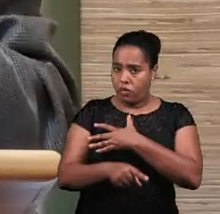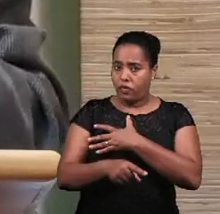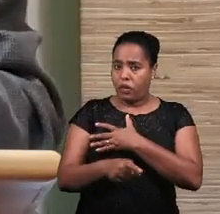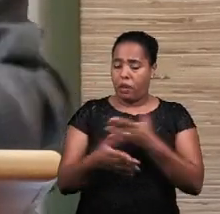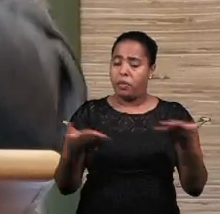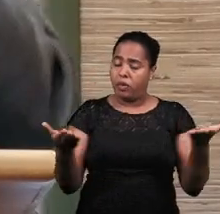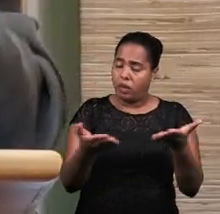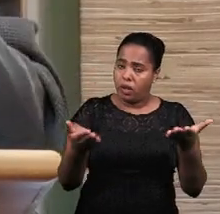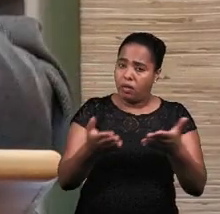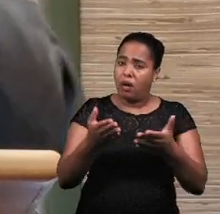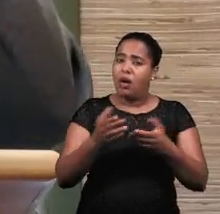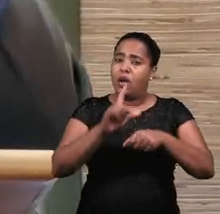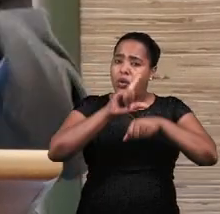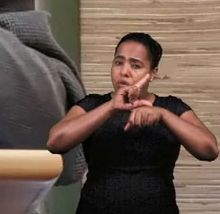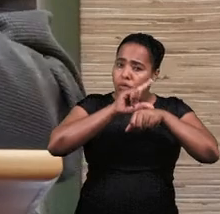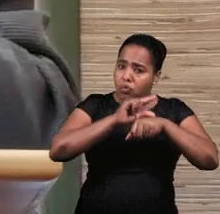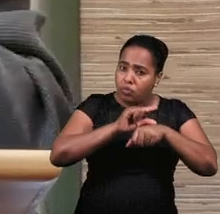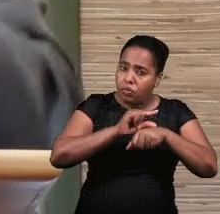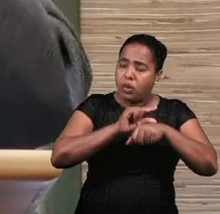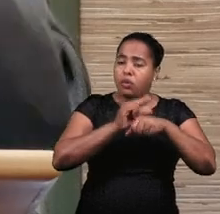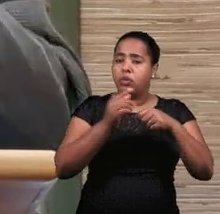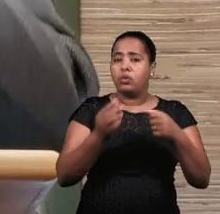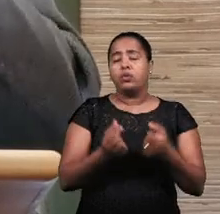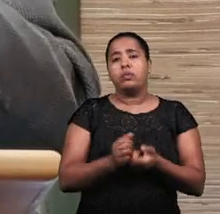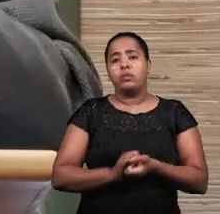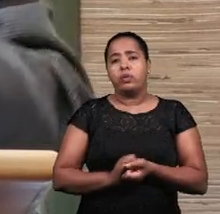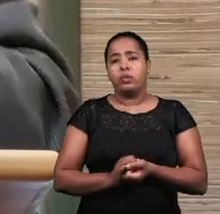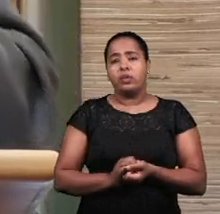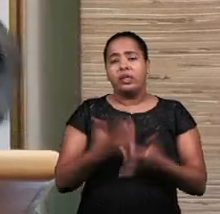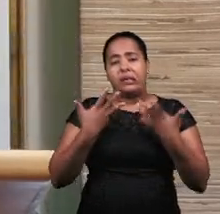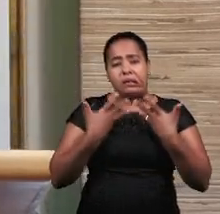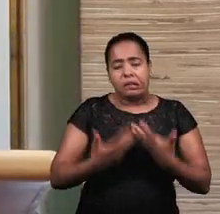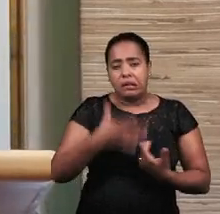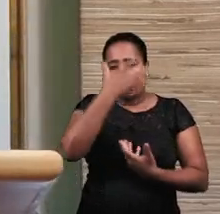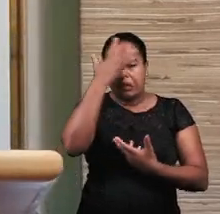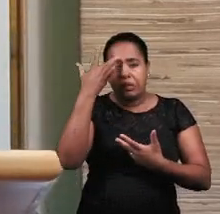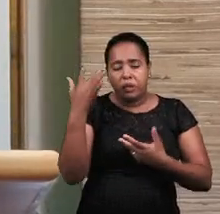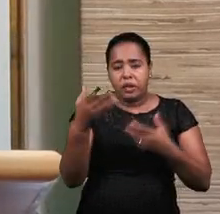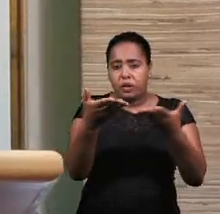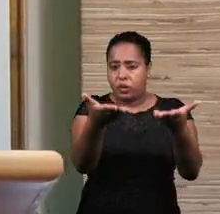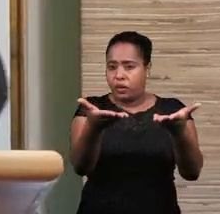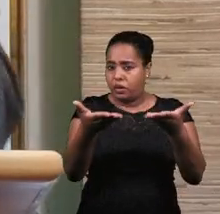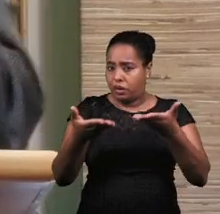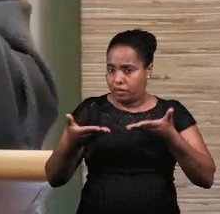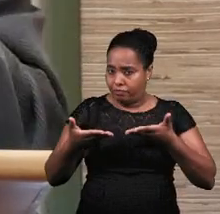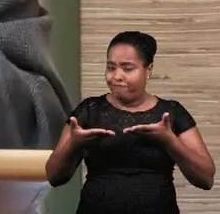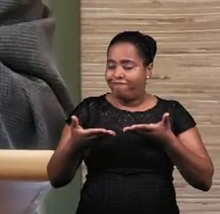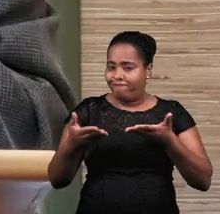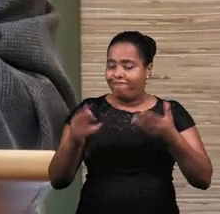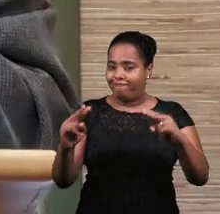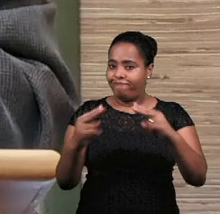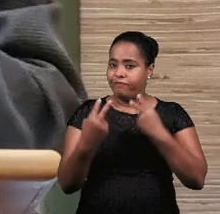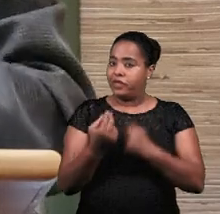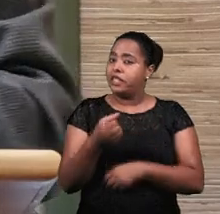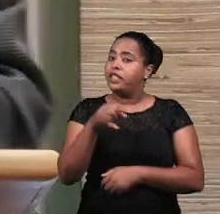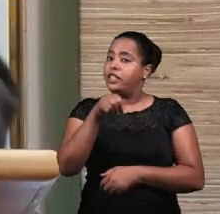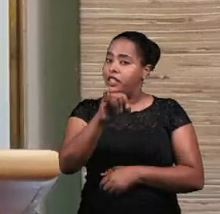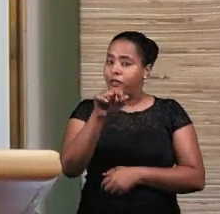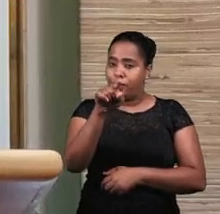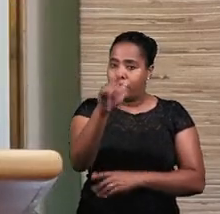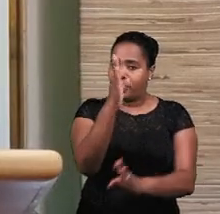nous ne voulons pas fatiguer nos frères et sœurs. Mais regardez bien, si vous découvrez